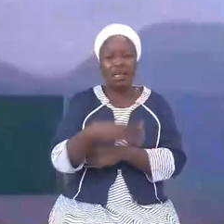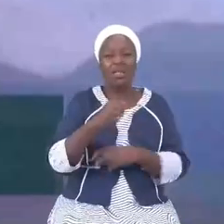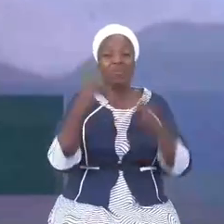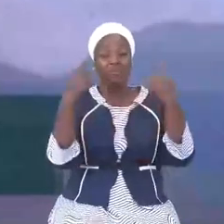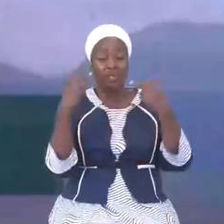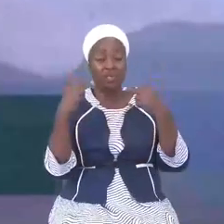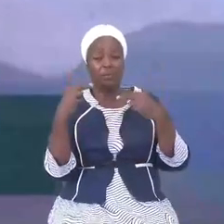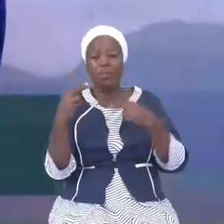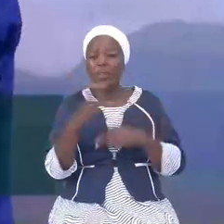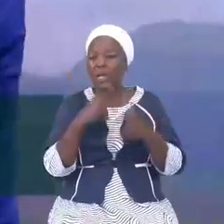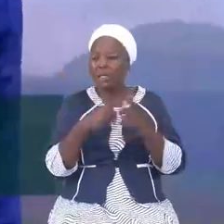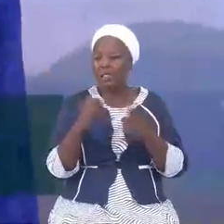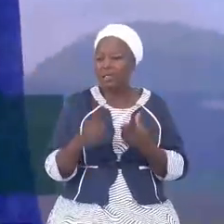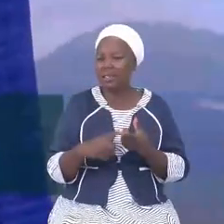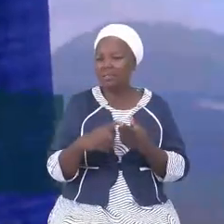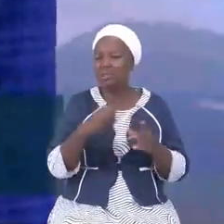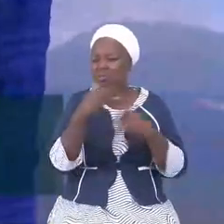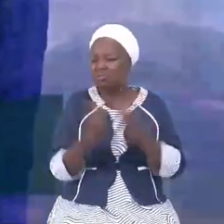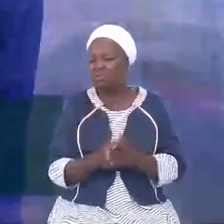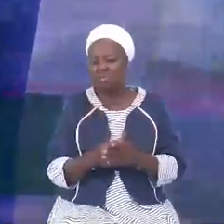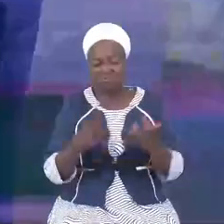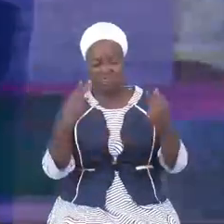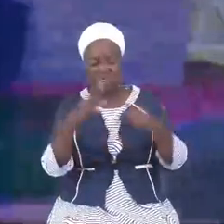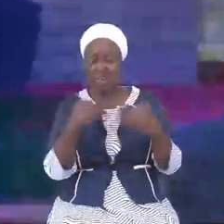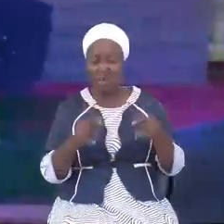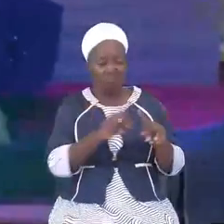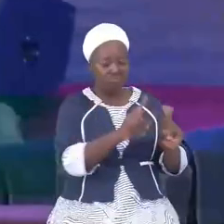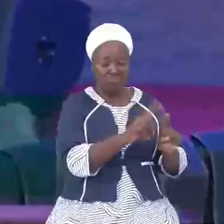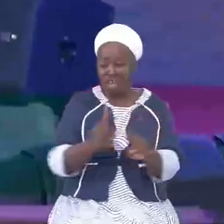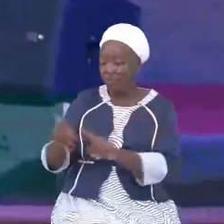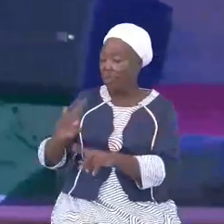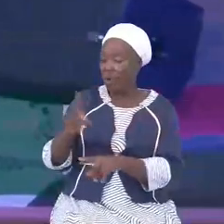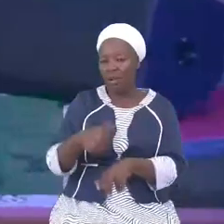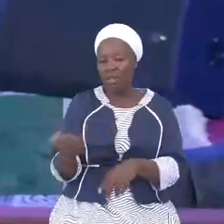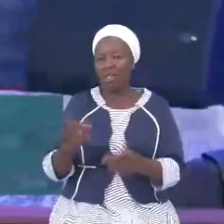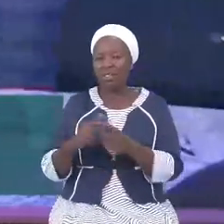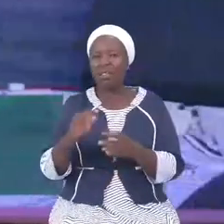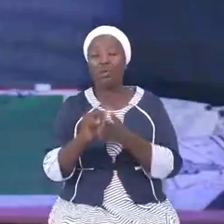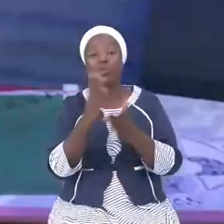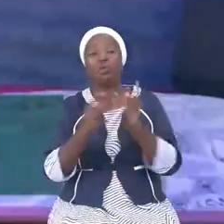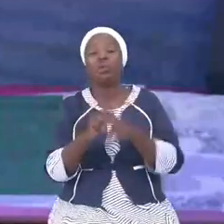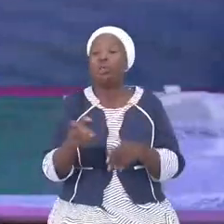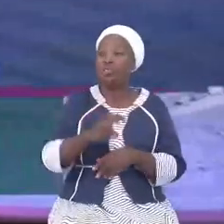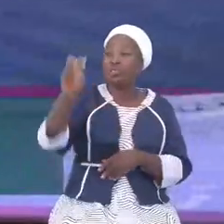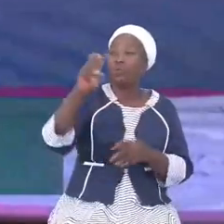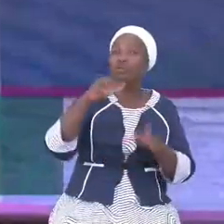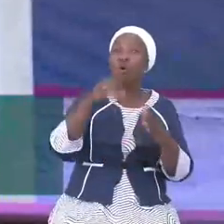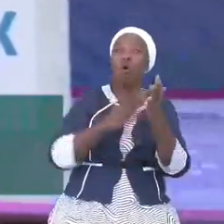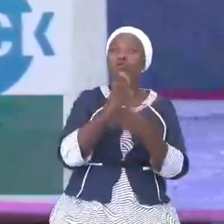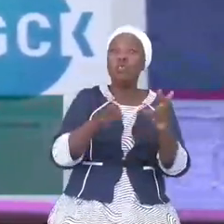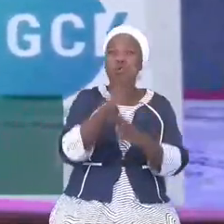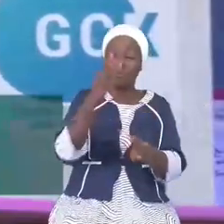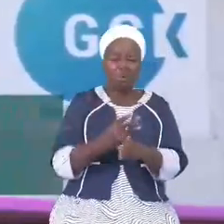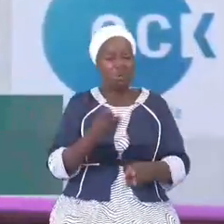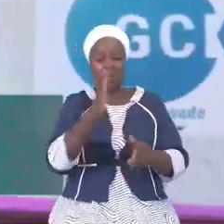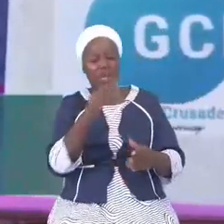unes des autres. Si quelqu'un qui veut voyager partout dans le monde, il veut être dans tous les pays du monde, il est